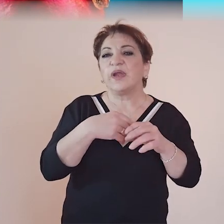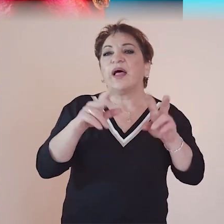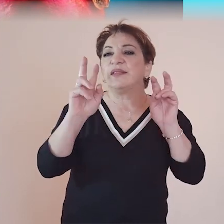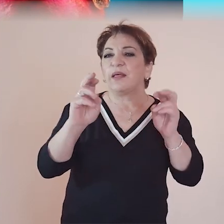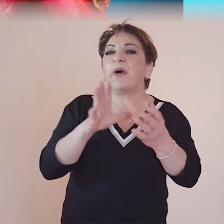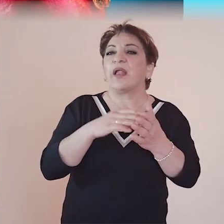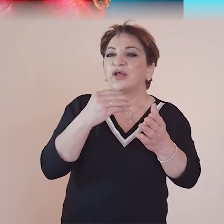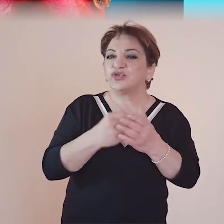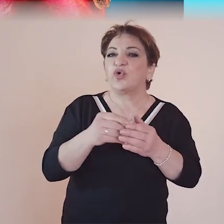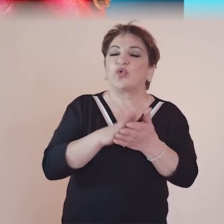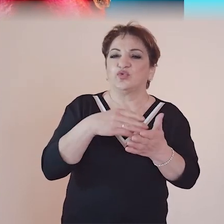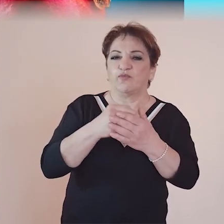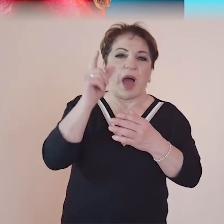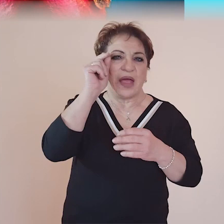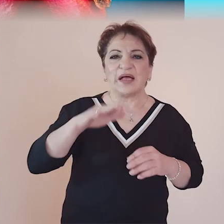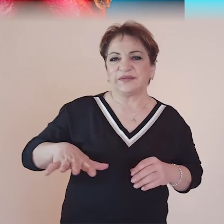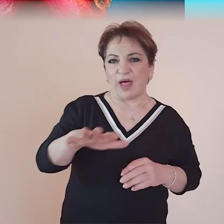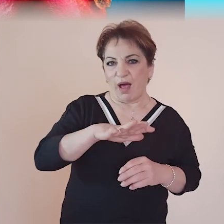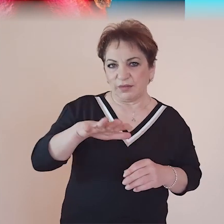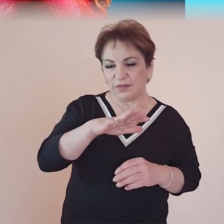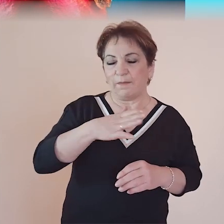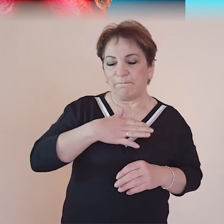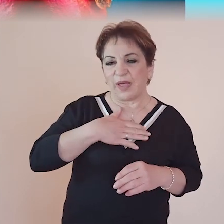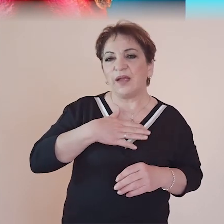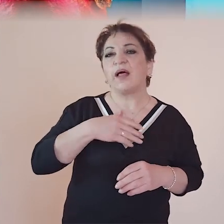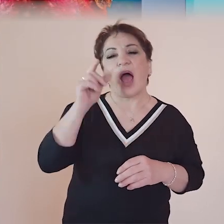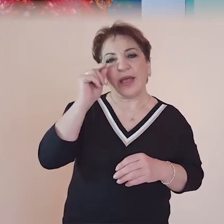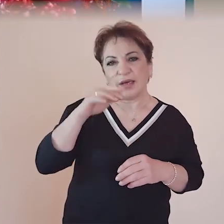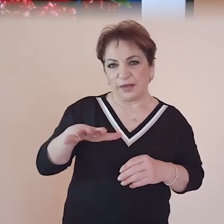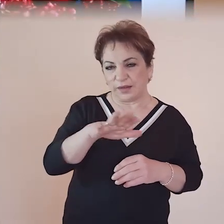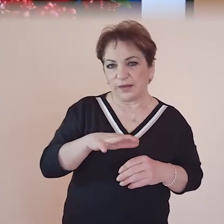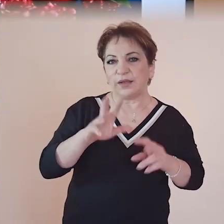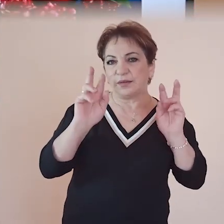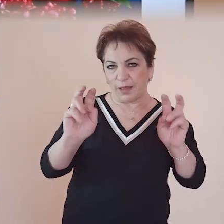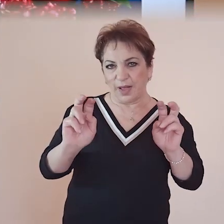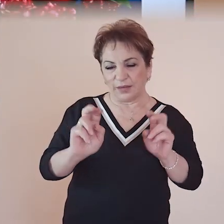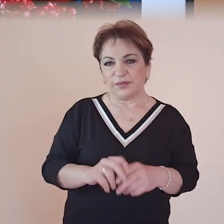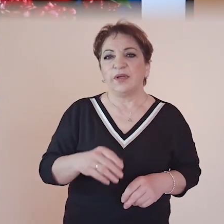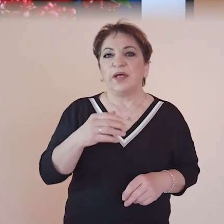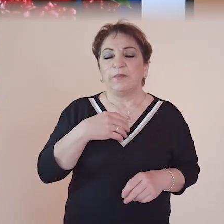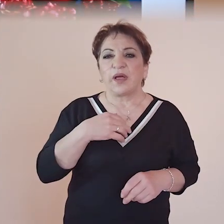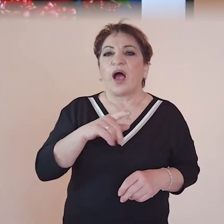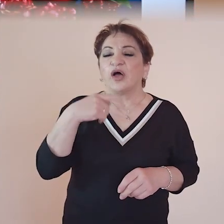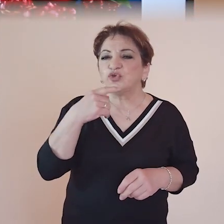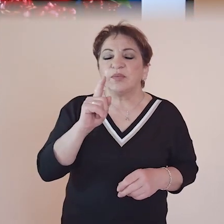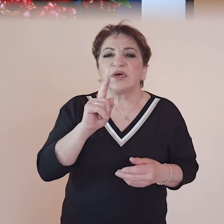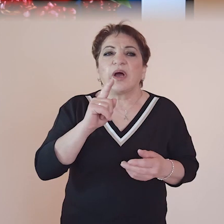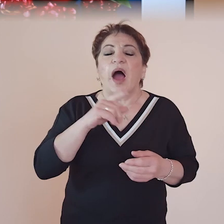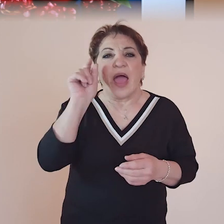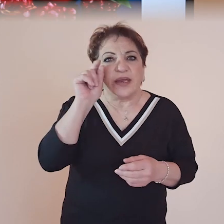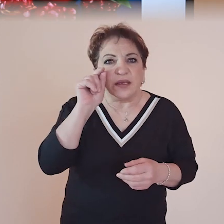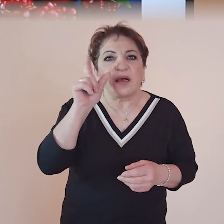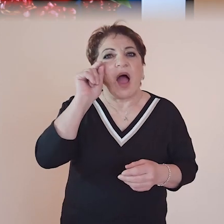այսօր Հայաստան թեմայի մասին է խոսքը, մեր հայրենիքի։ Ինչ ենք հասկանում հայրենիք ու Հայաստան ասելով